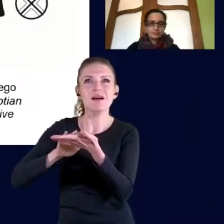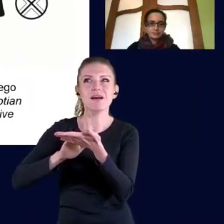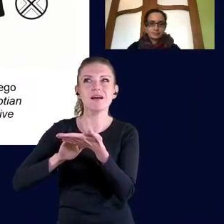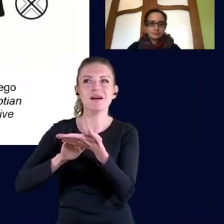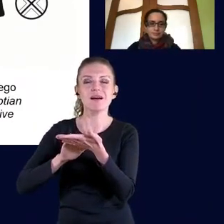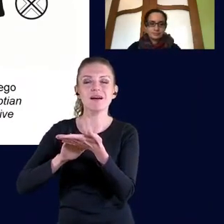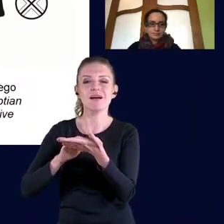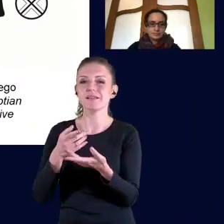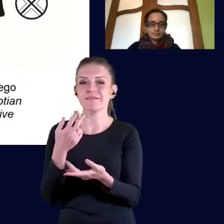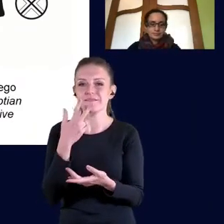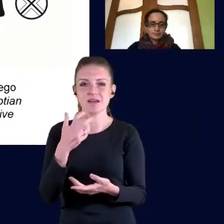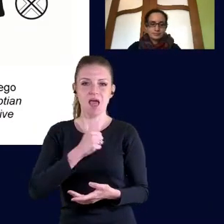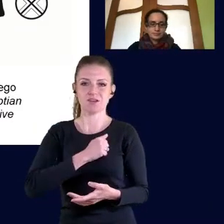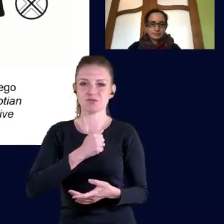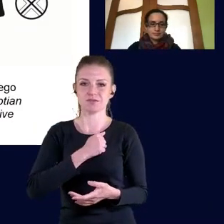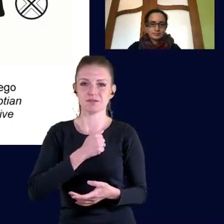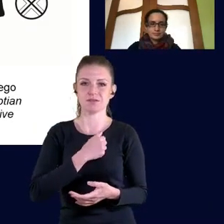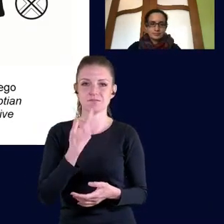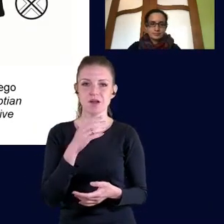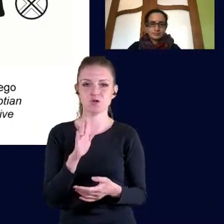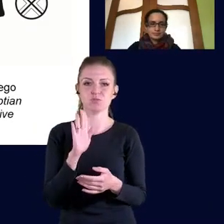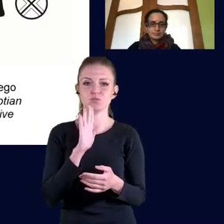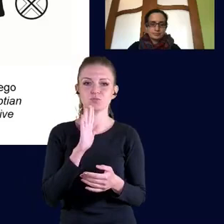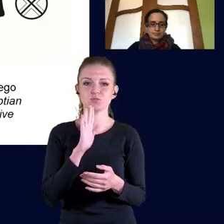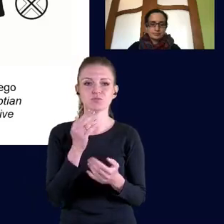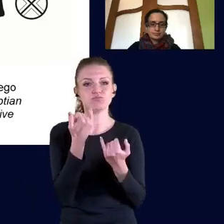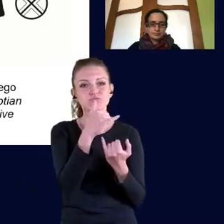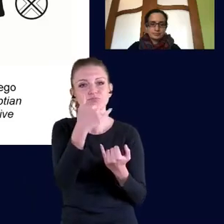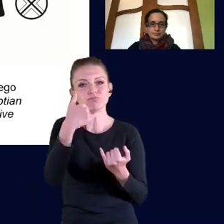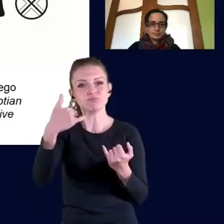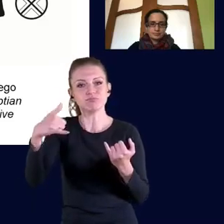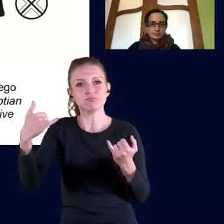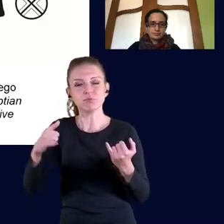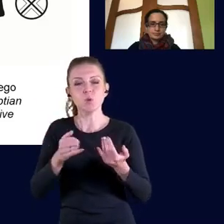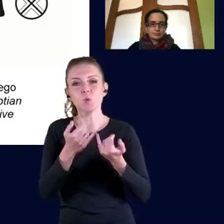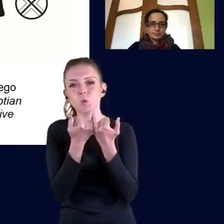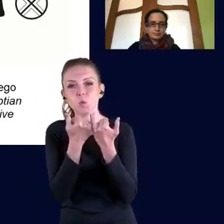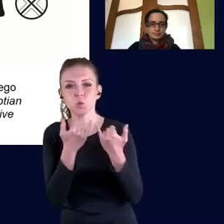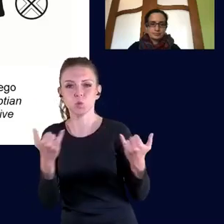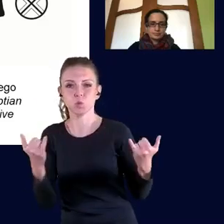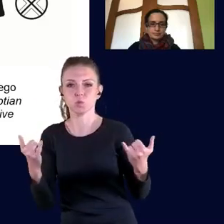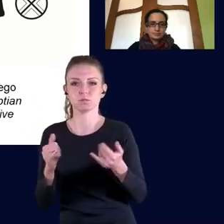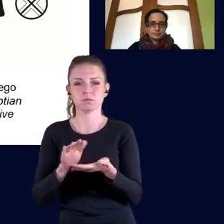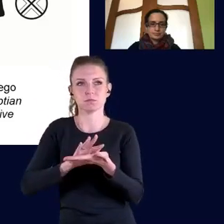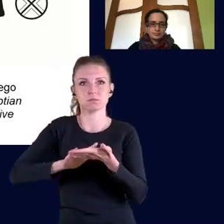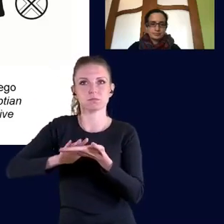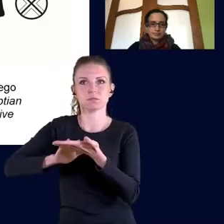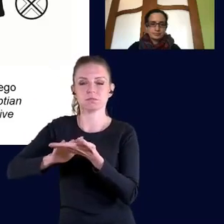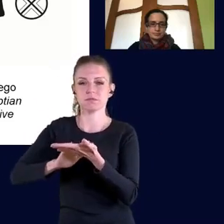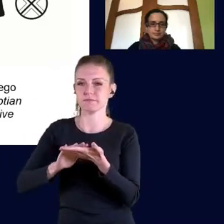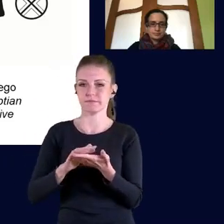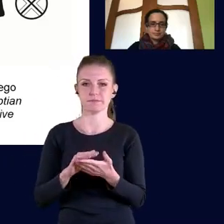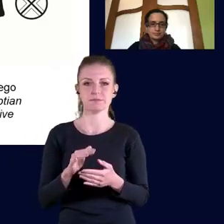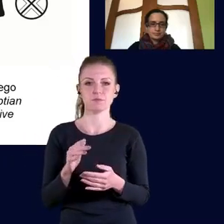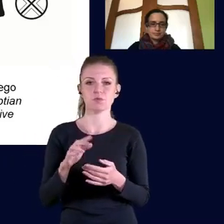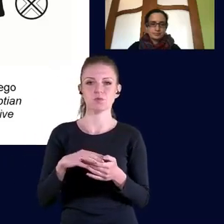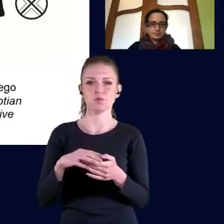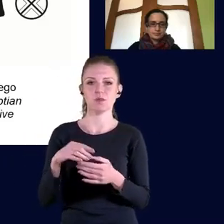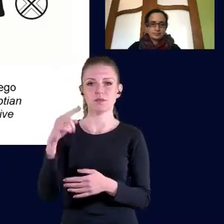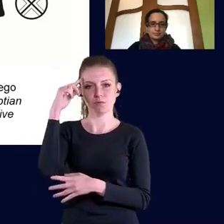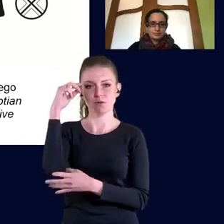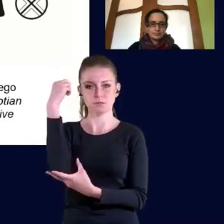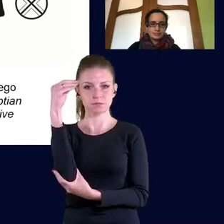przedstawione są najbardziej czytelnym możliwym układzie czyli głowa od